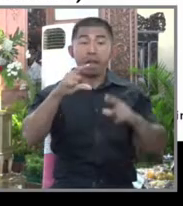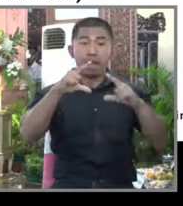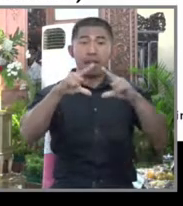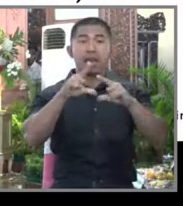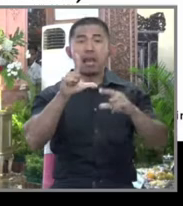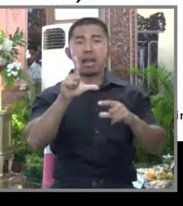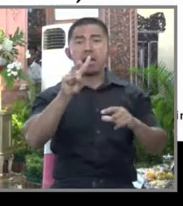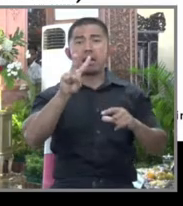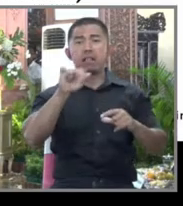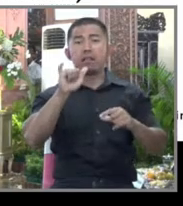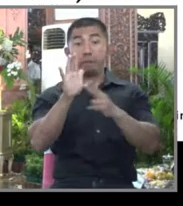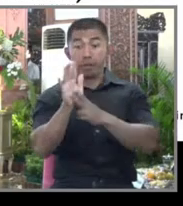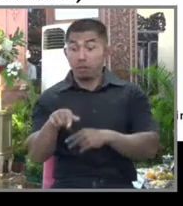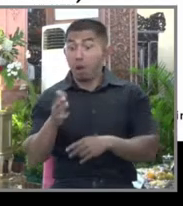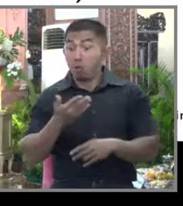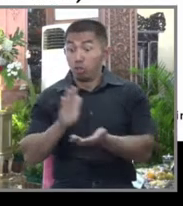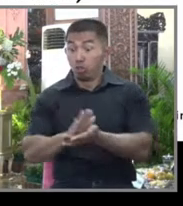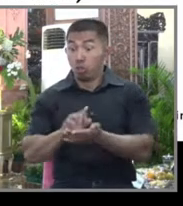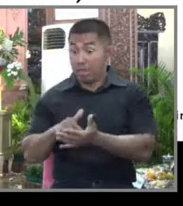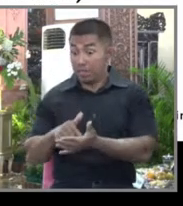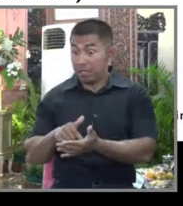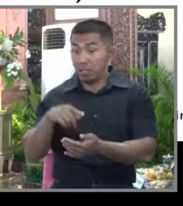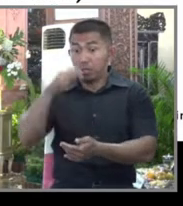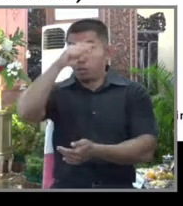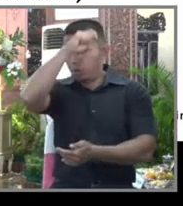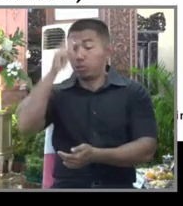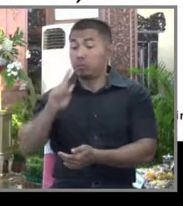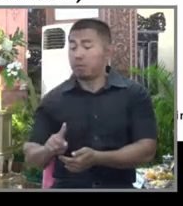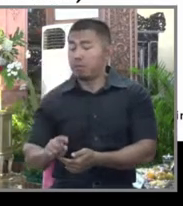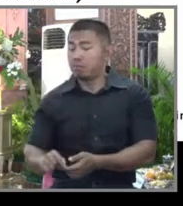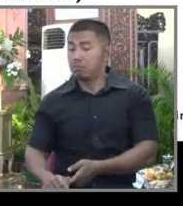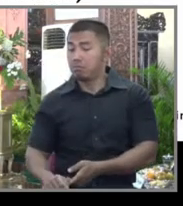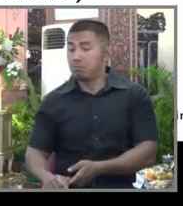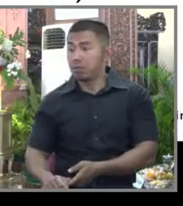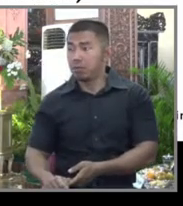hanya lulusan SMK